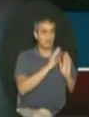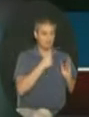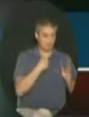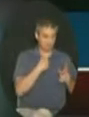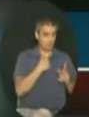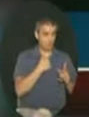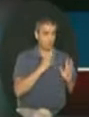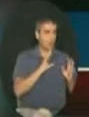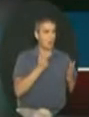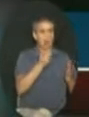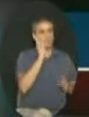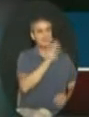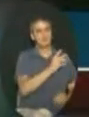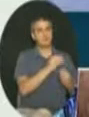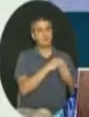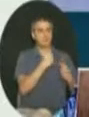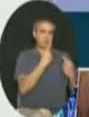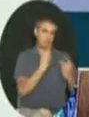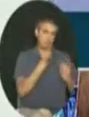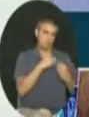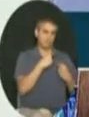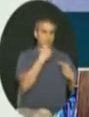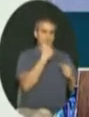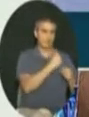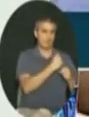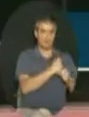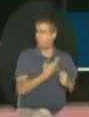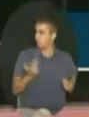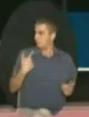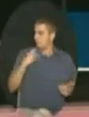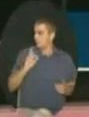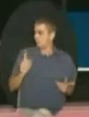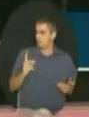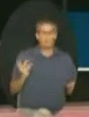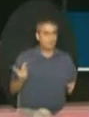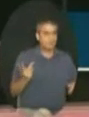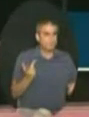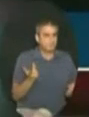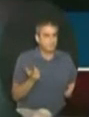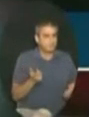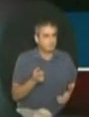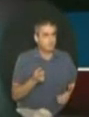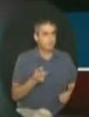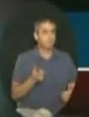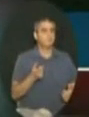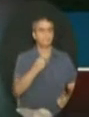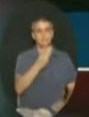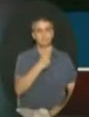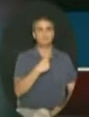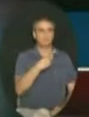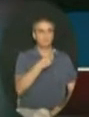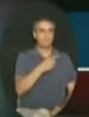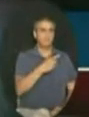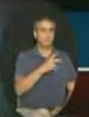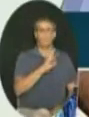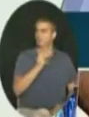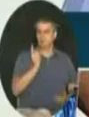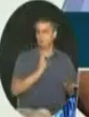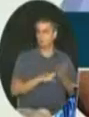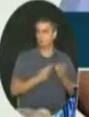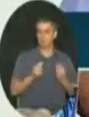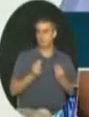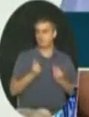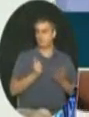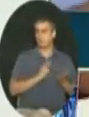אנחנו, למה אתם מתנגדים להוסיף יום? בוא נוסיף עוד יום. אני אתן לך את התשובה, למה זה לא יעבוד. אז אם זה יהיה מצב, לא זה מצחיק הוספת